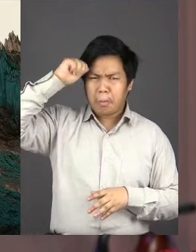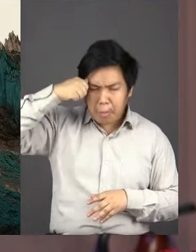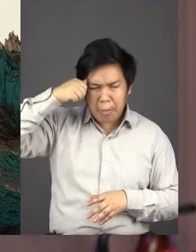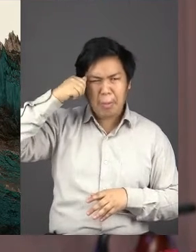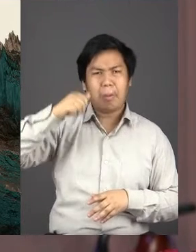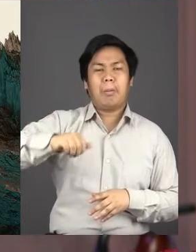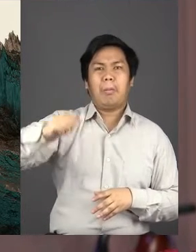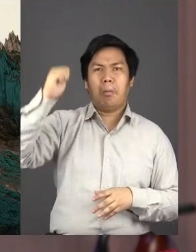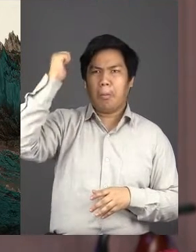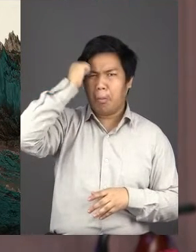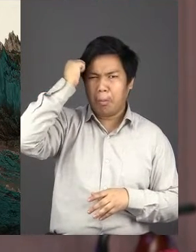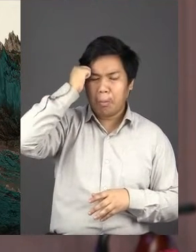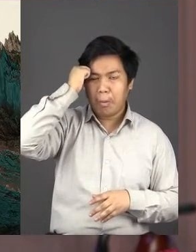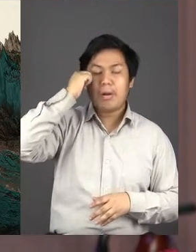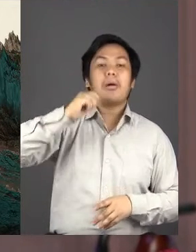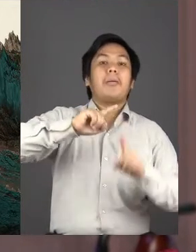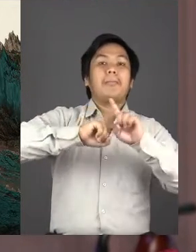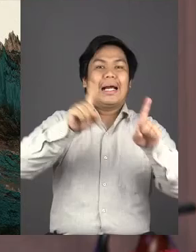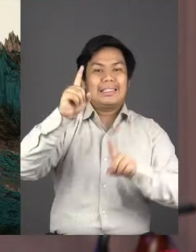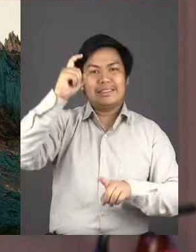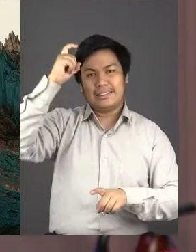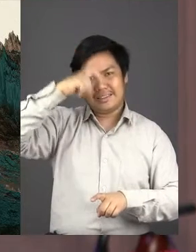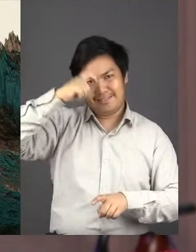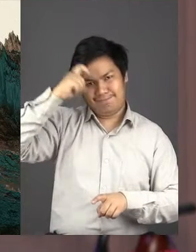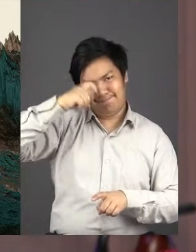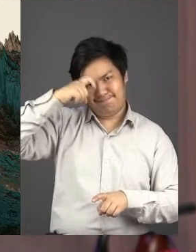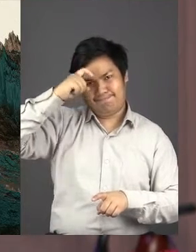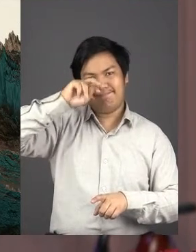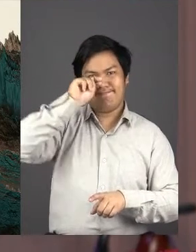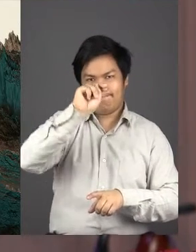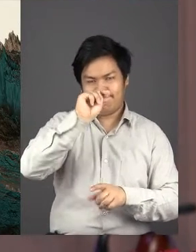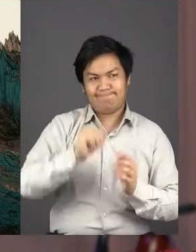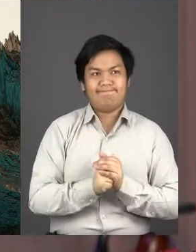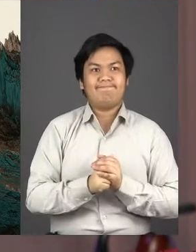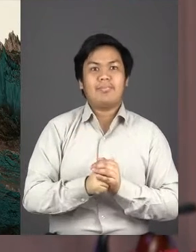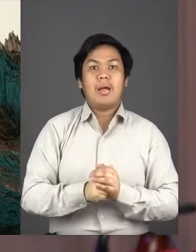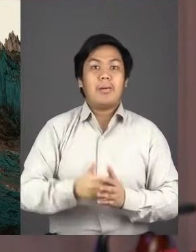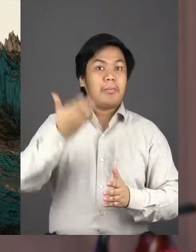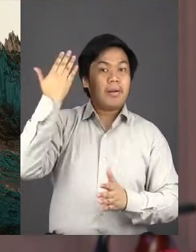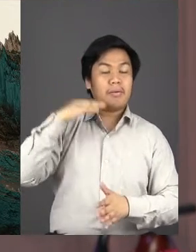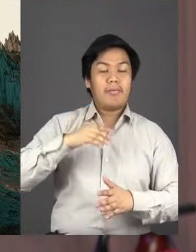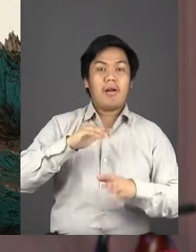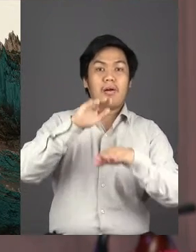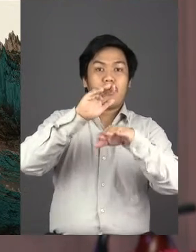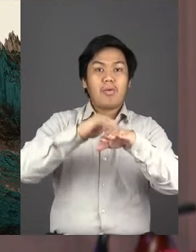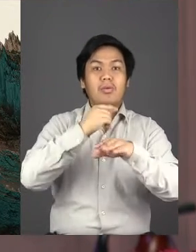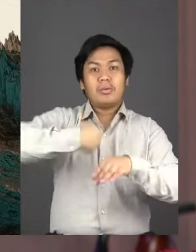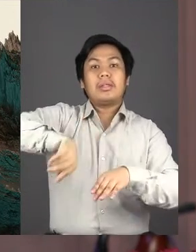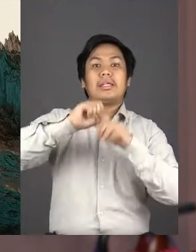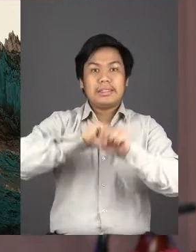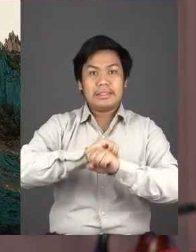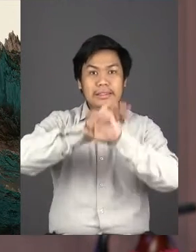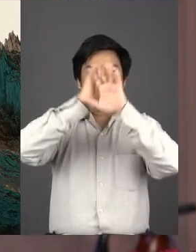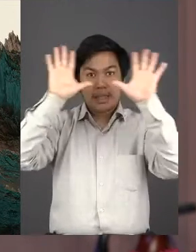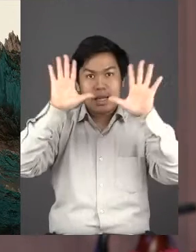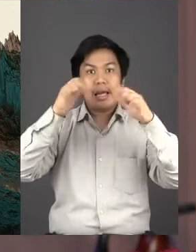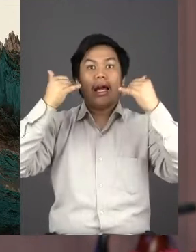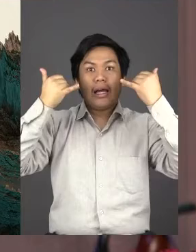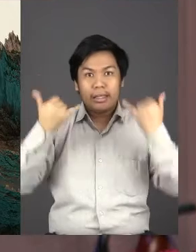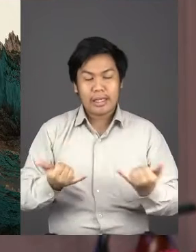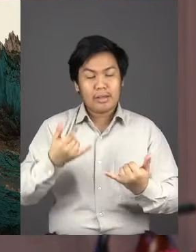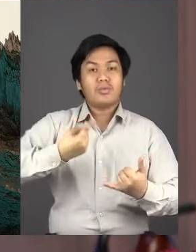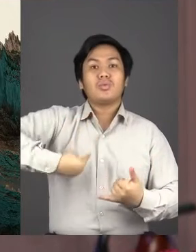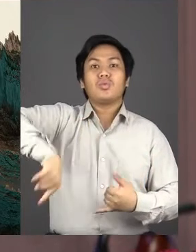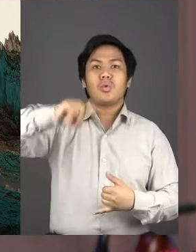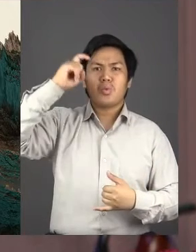but as wise. So magmula sa isang panawagan ng lumakad tayo sa liwanag, sabi niya dito, lumakad din tayo sa